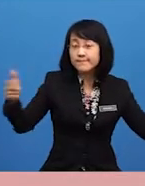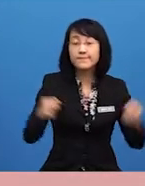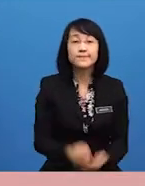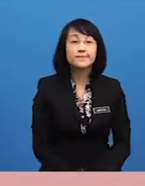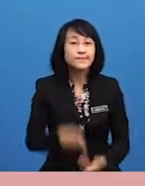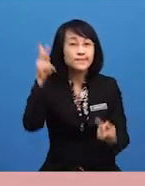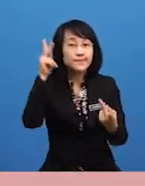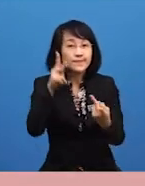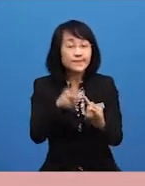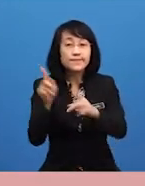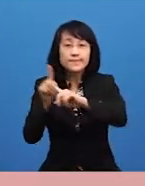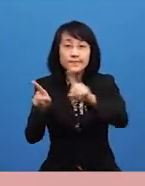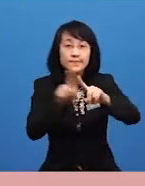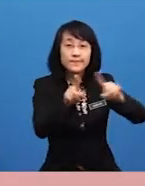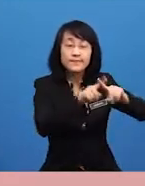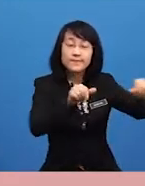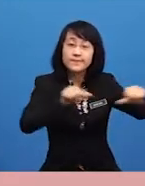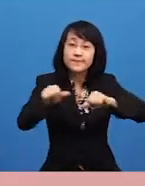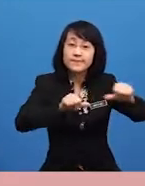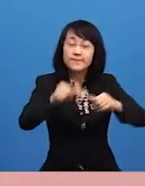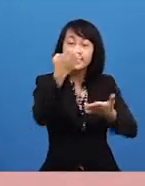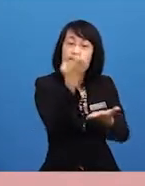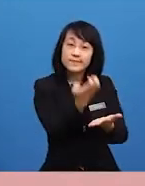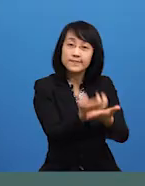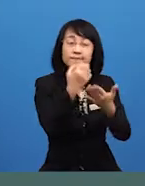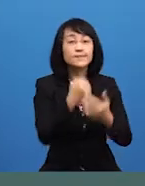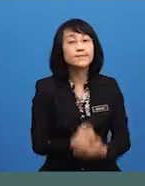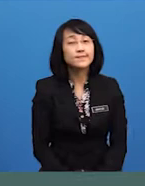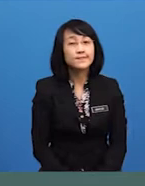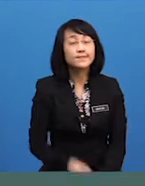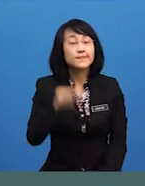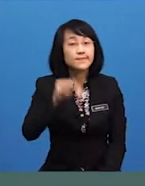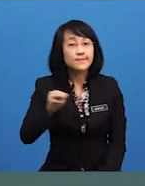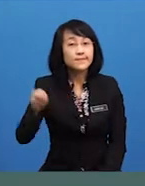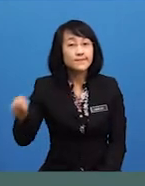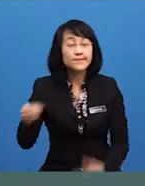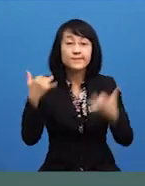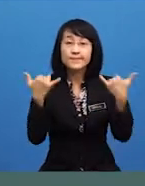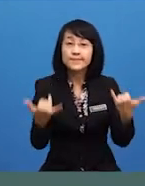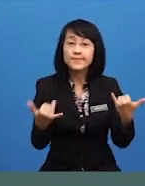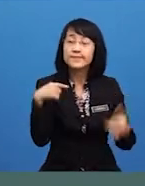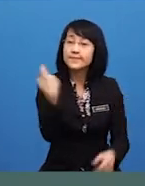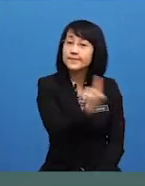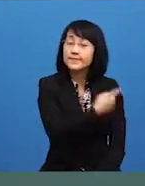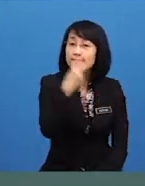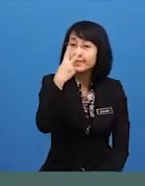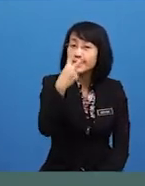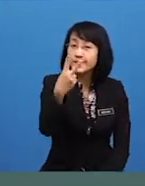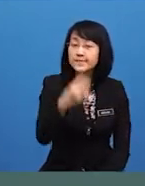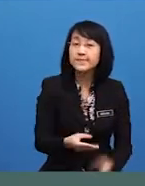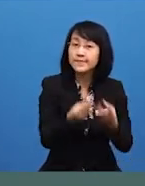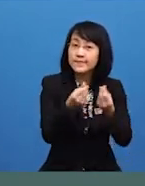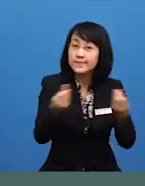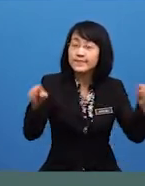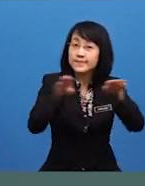sesuai untuk pelbagai kegiatan ekonomi. Murid-murid, sekarang kita lihat pula